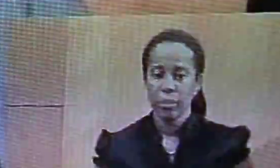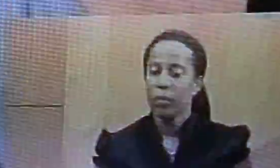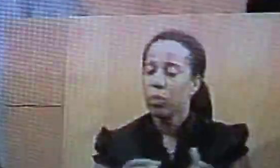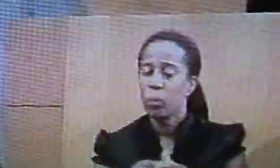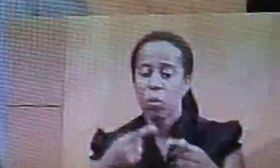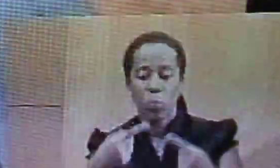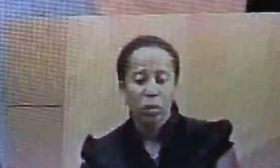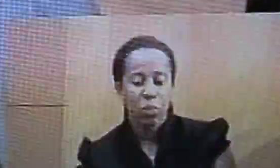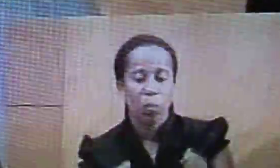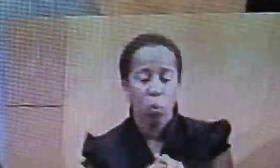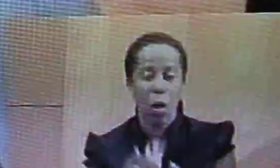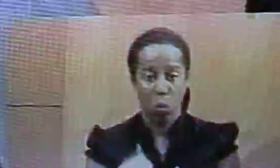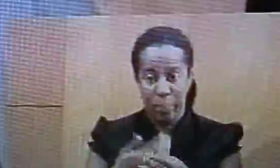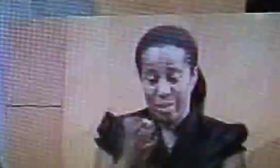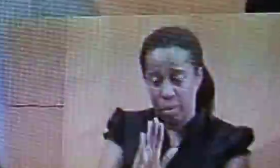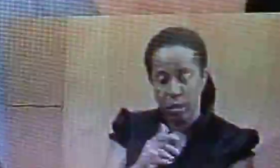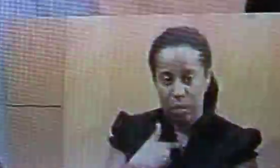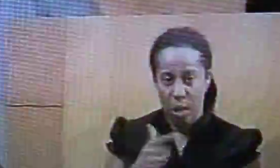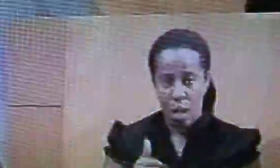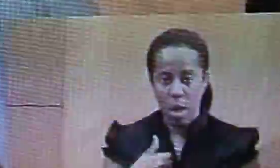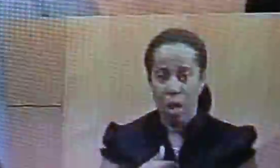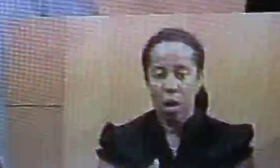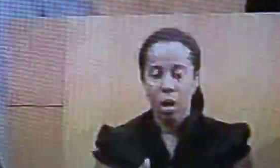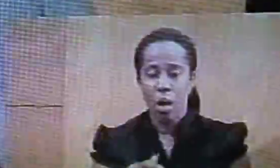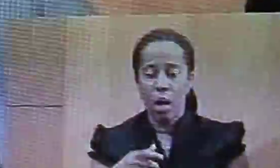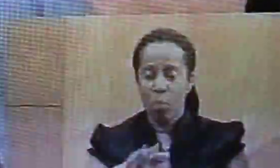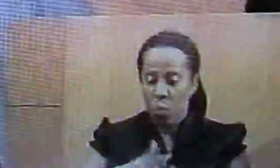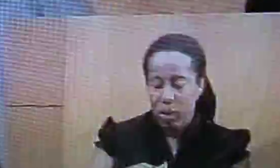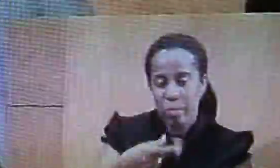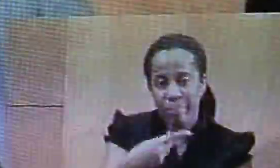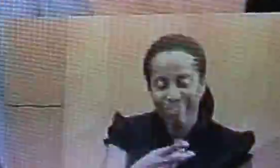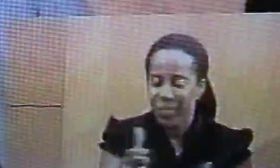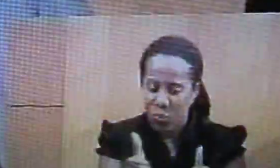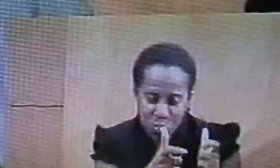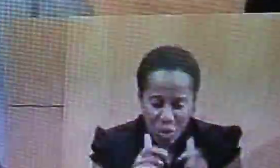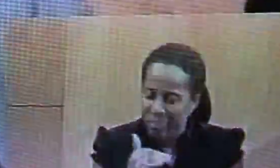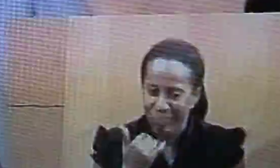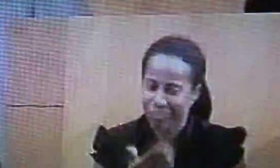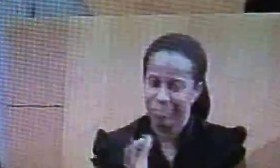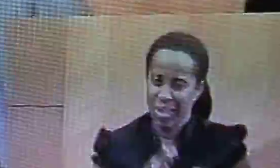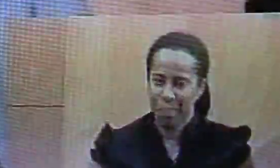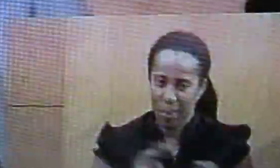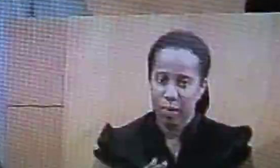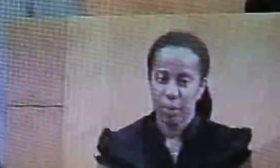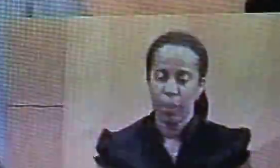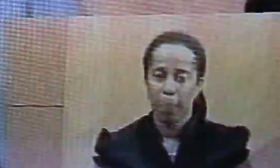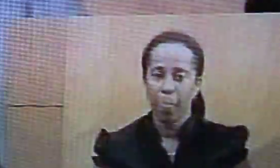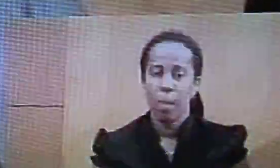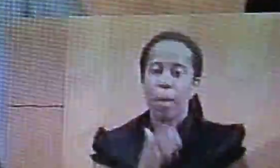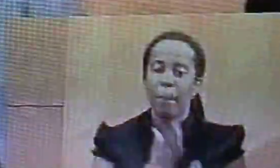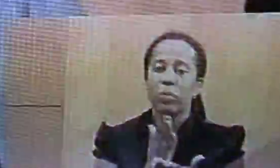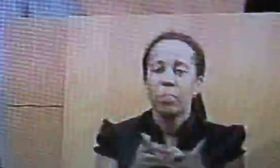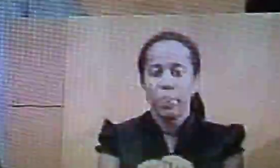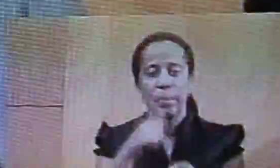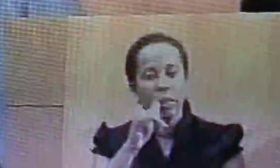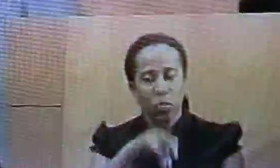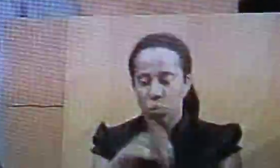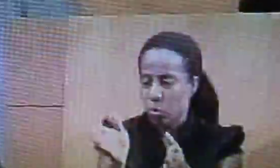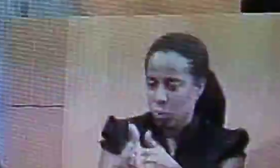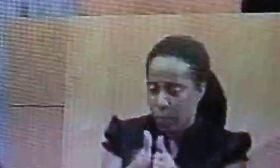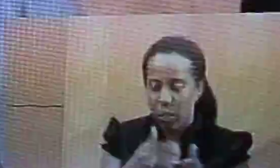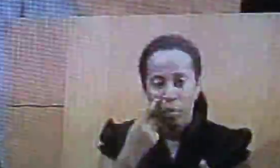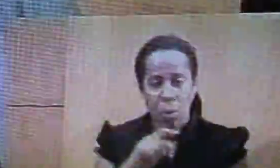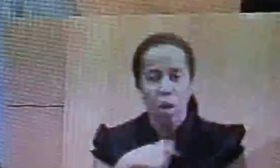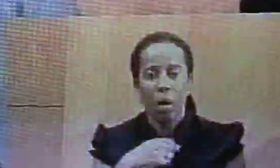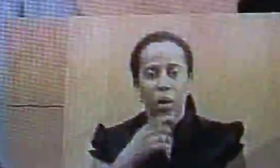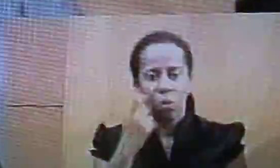L'opposition que je représente n'a pas les moyens de contrôler cela, parce que malgré mes demandes, j'ai vu que vous avez